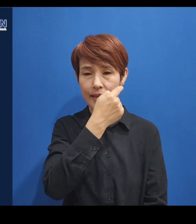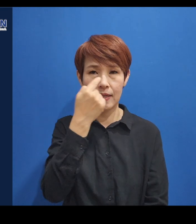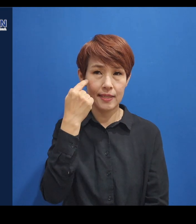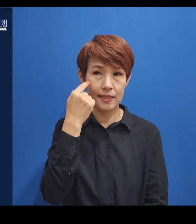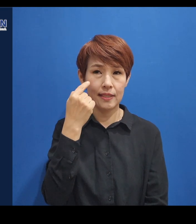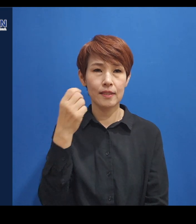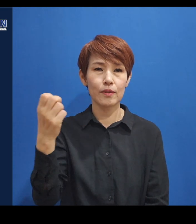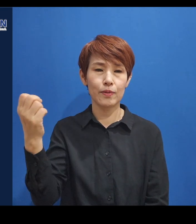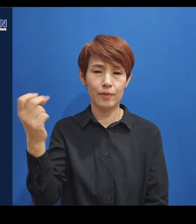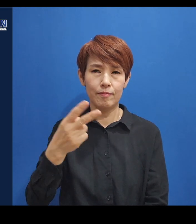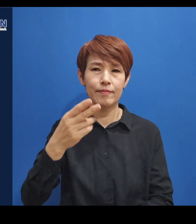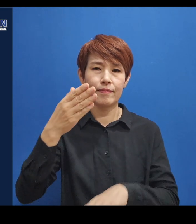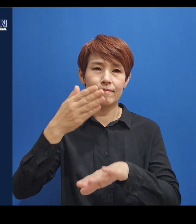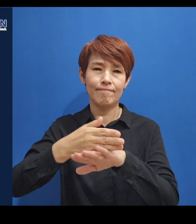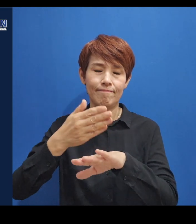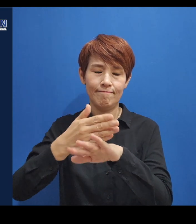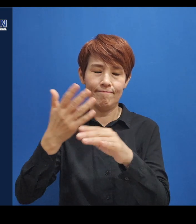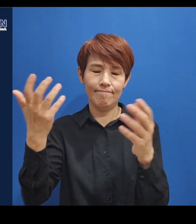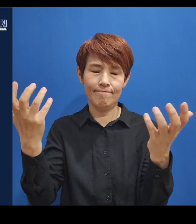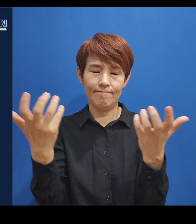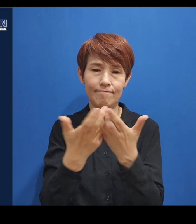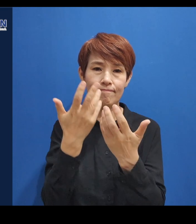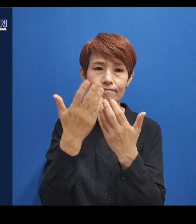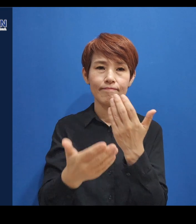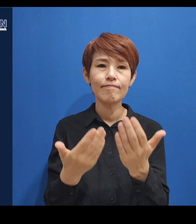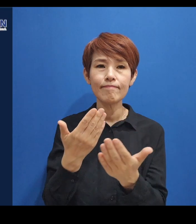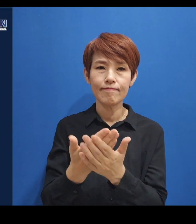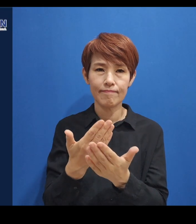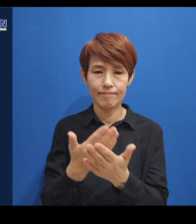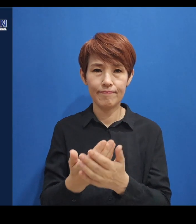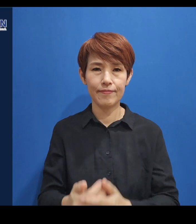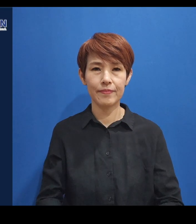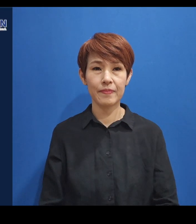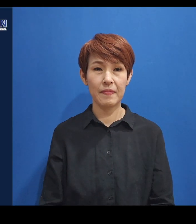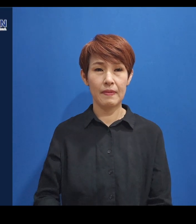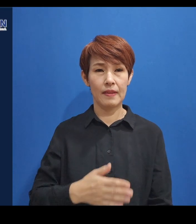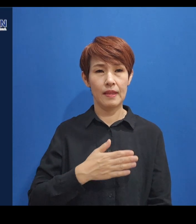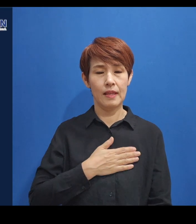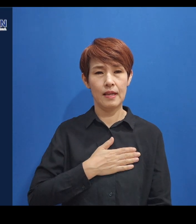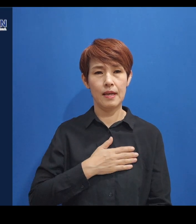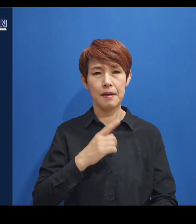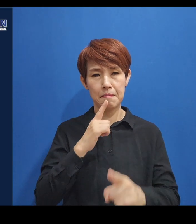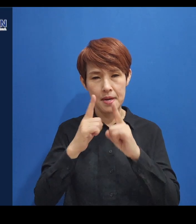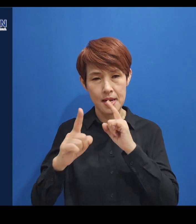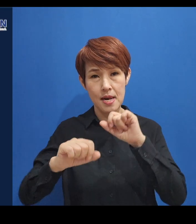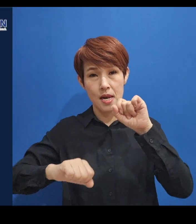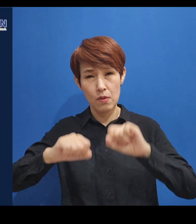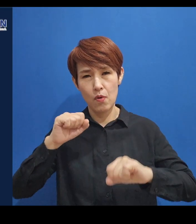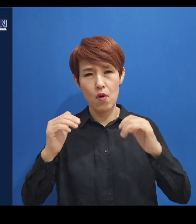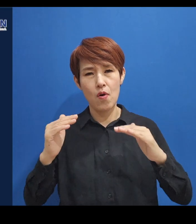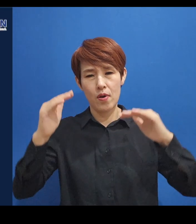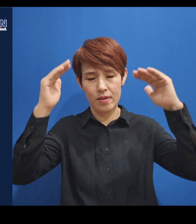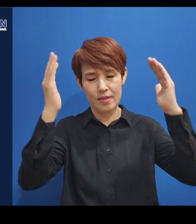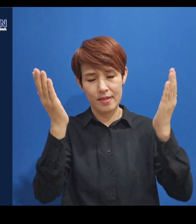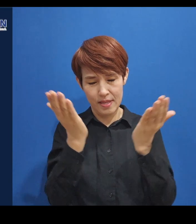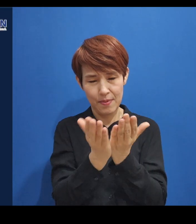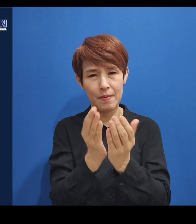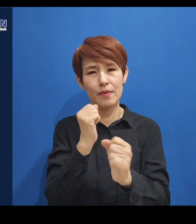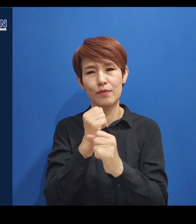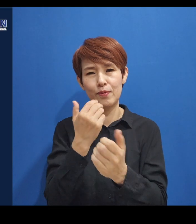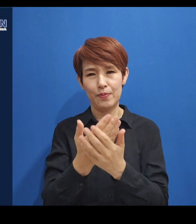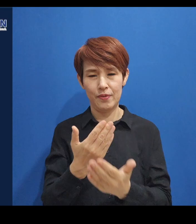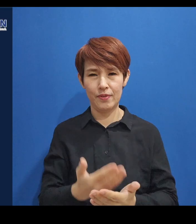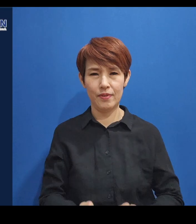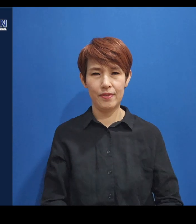영혼이 충만해지고 간증과 감사가 넘치게 해 주시옵소서. 나의 언행이 어른답게